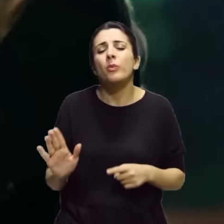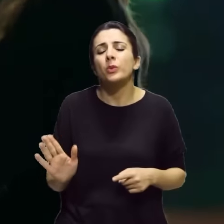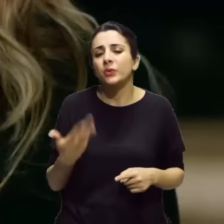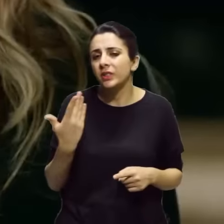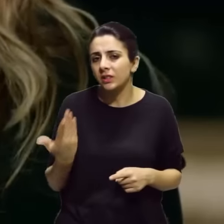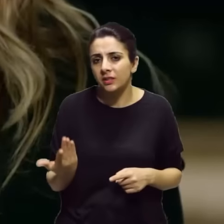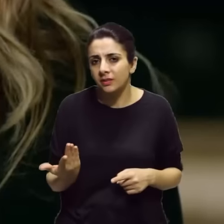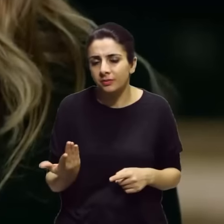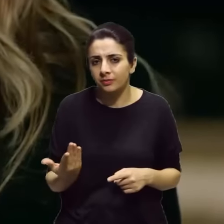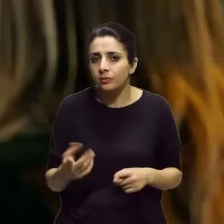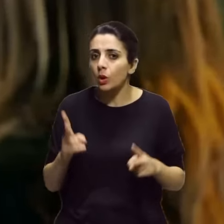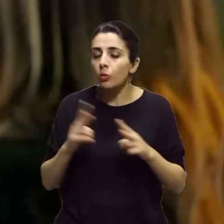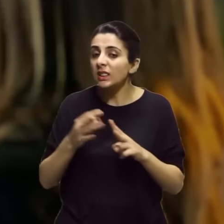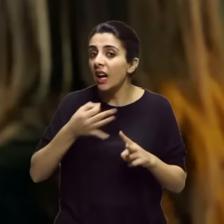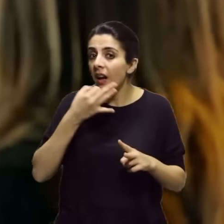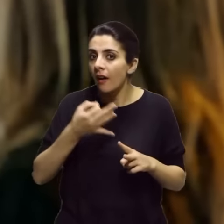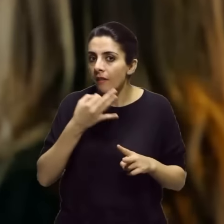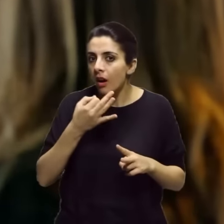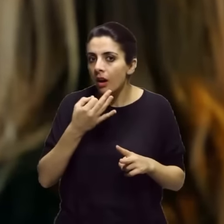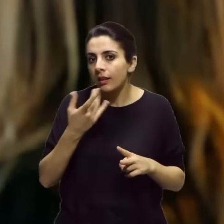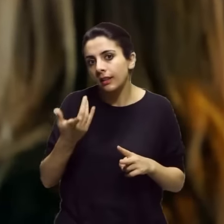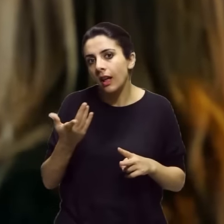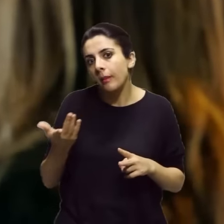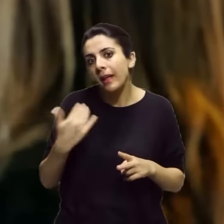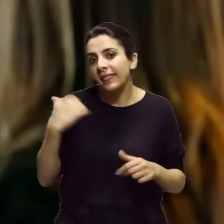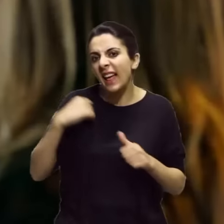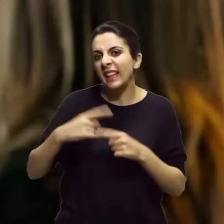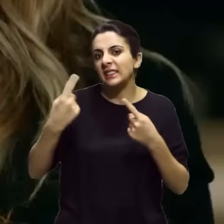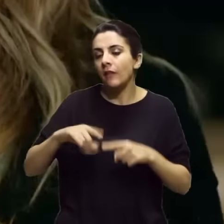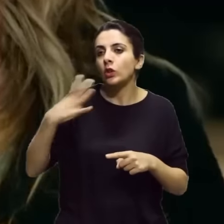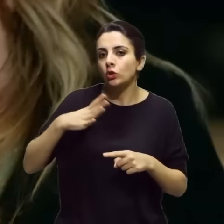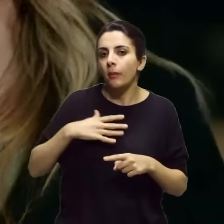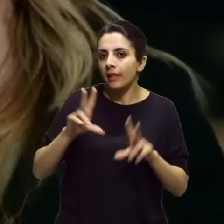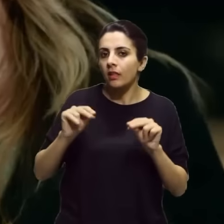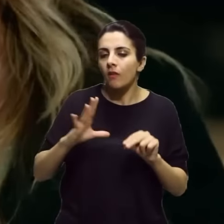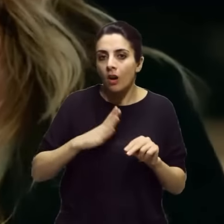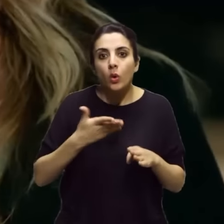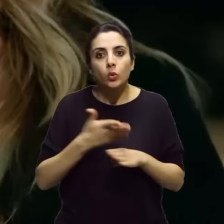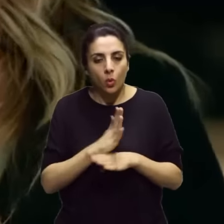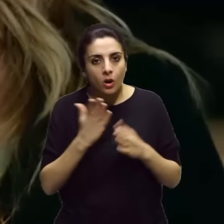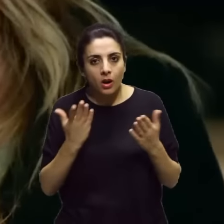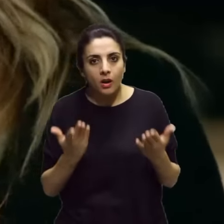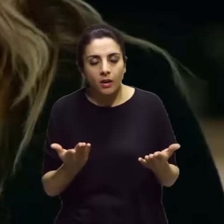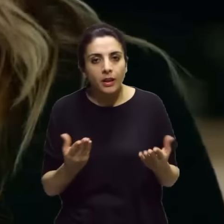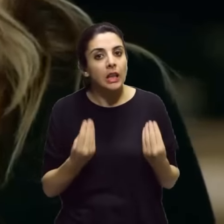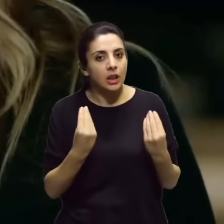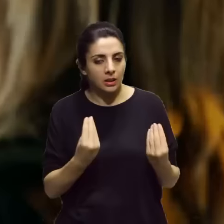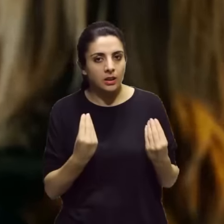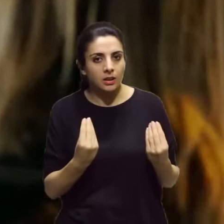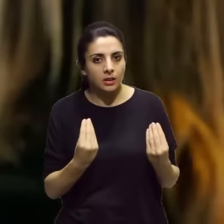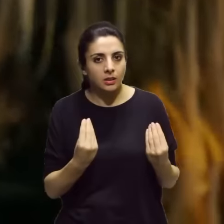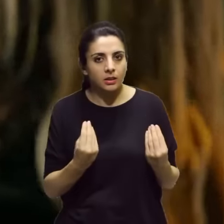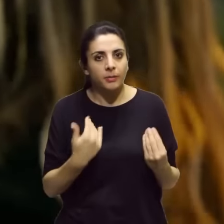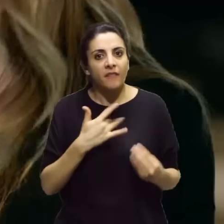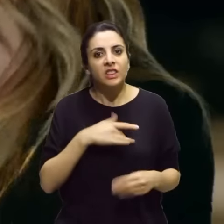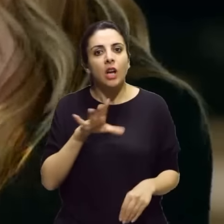etme. Polisteki ifadelerimiz bir mazeret sınavı talep etmemize yeterli olur yani. Doğru. İyi o zaman.